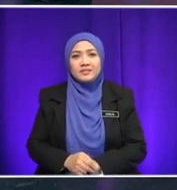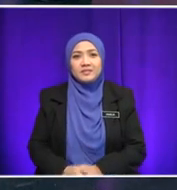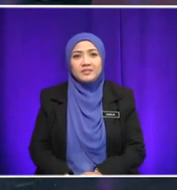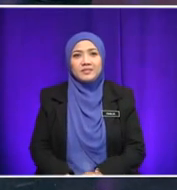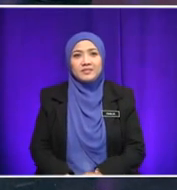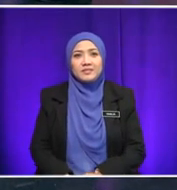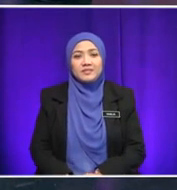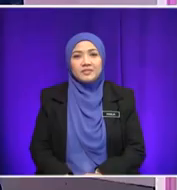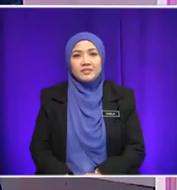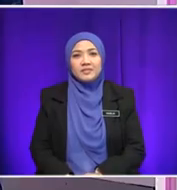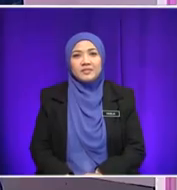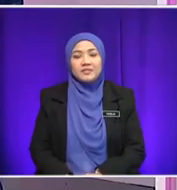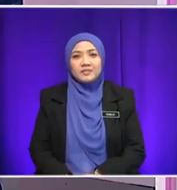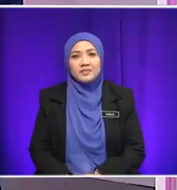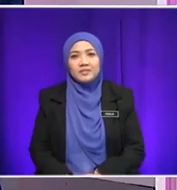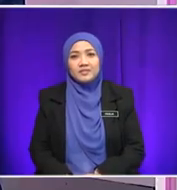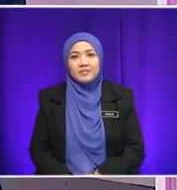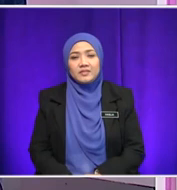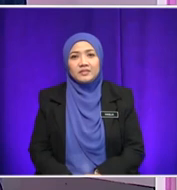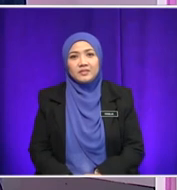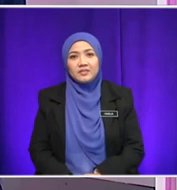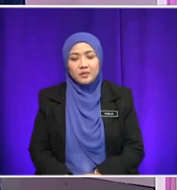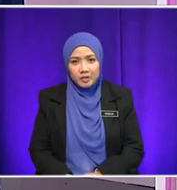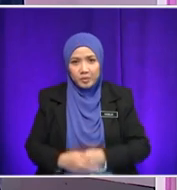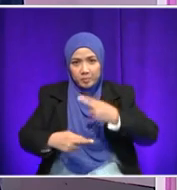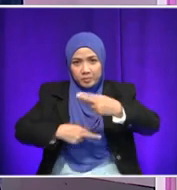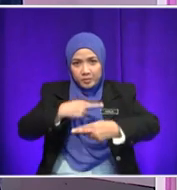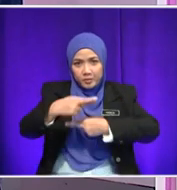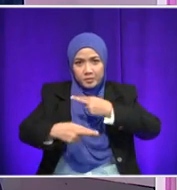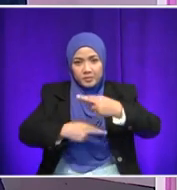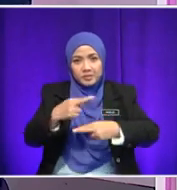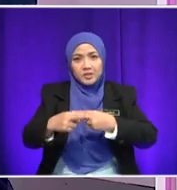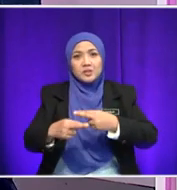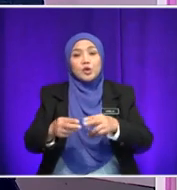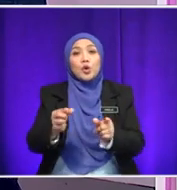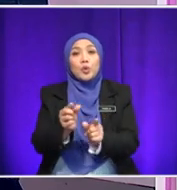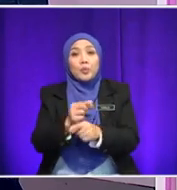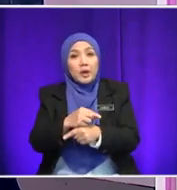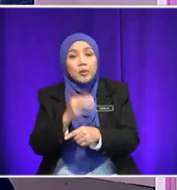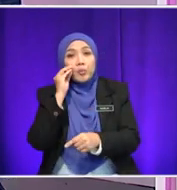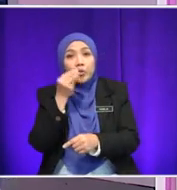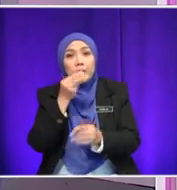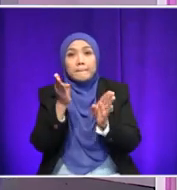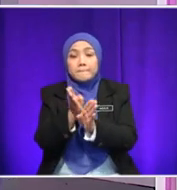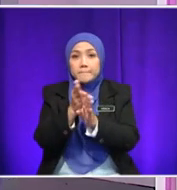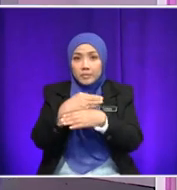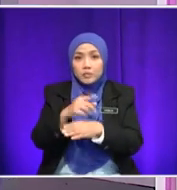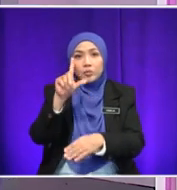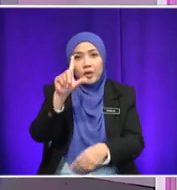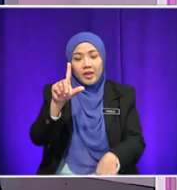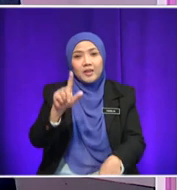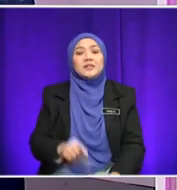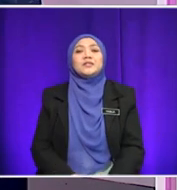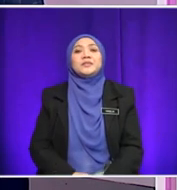terus dengan paparan yang seterusnya proses gubahan bunga berbentuk es jadi kali ini seperti yang disalahkan tadi